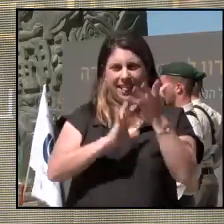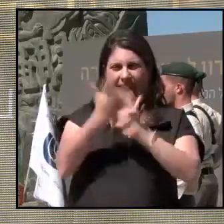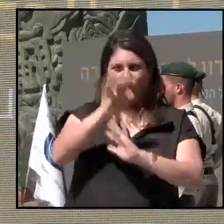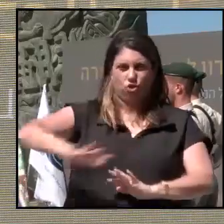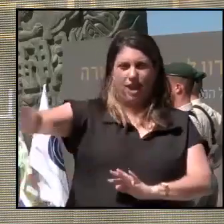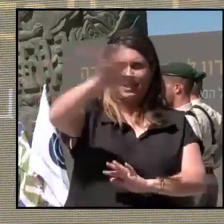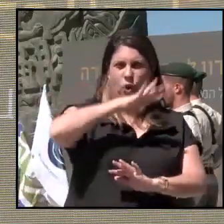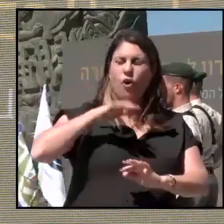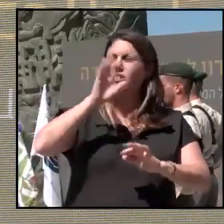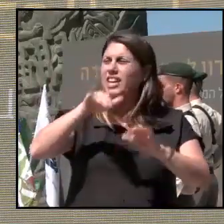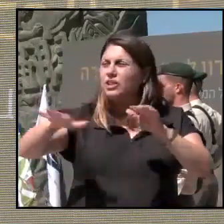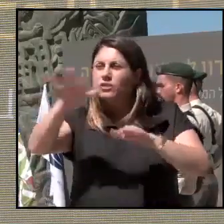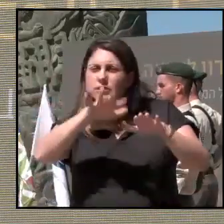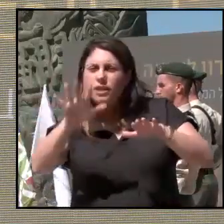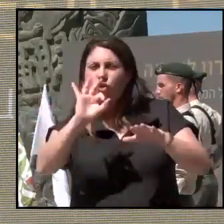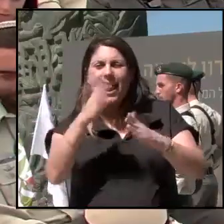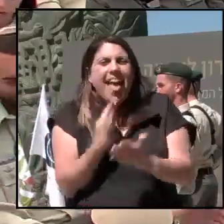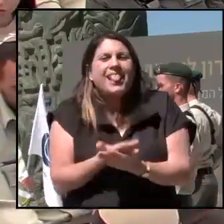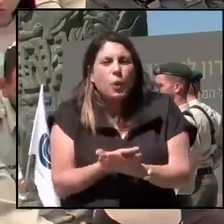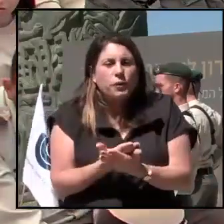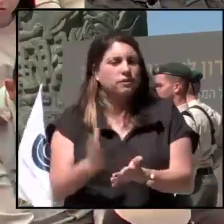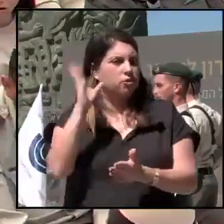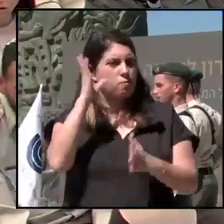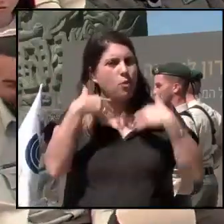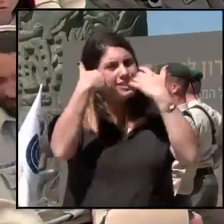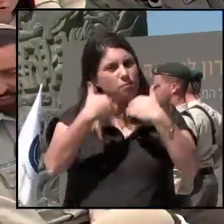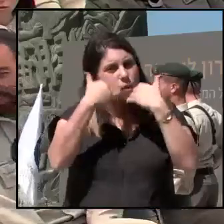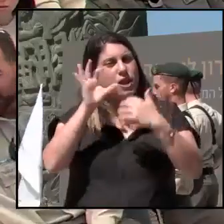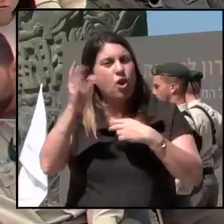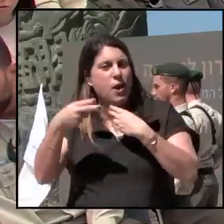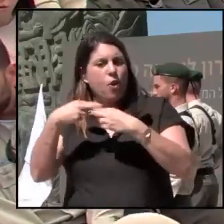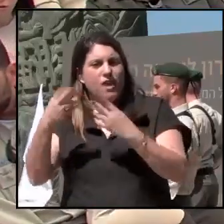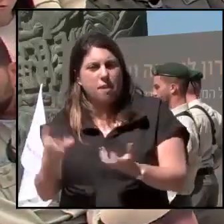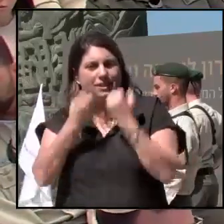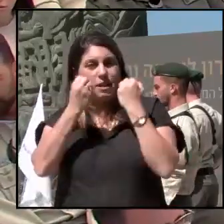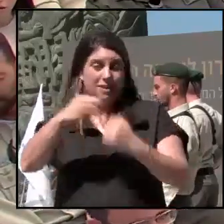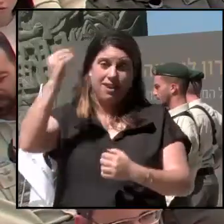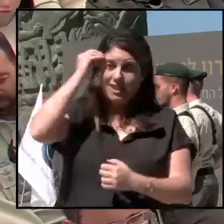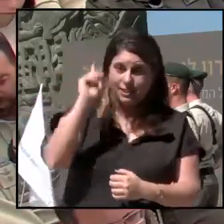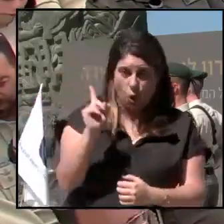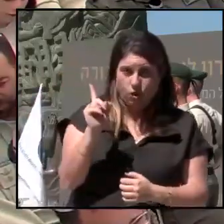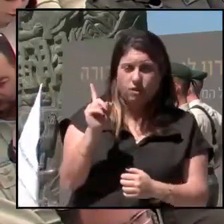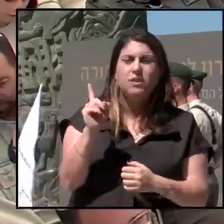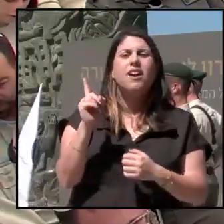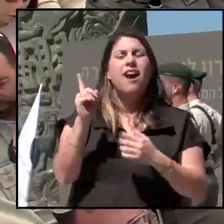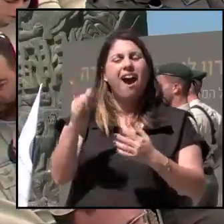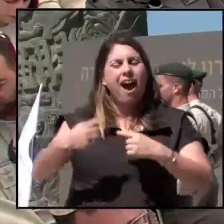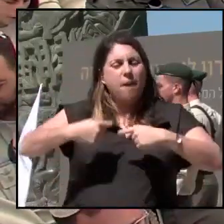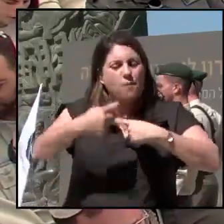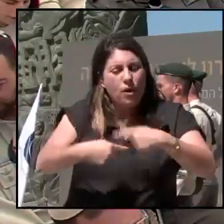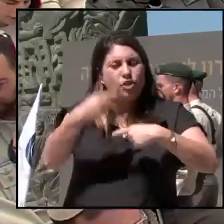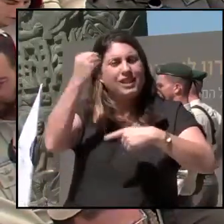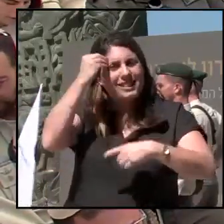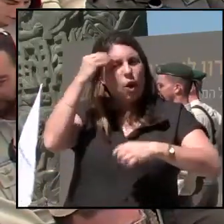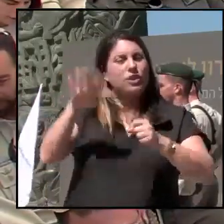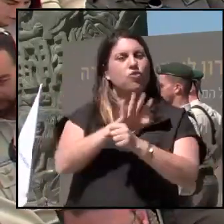ובפינות העדות ביער הקדושים, ותשמעו סיפורי הצלה מפי קרובי המצילים. זכרו כי הנחלת המורשת והזיכרון של